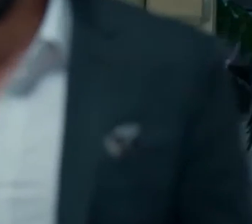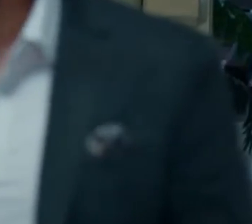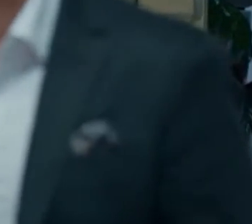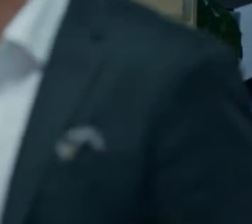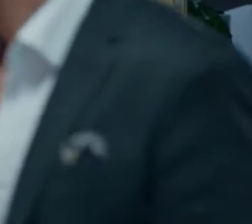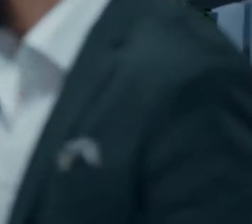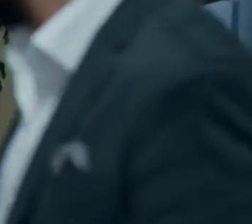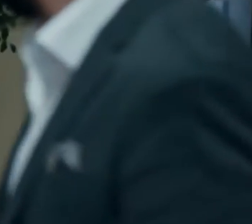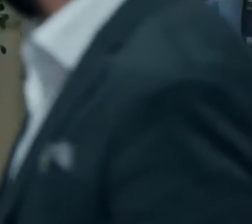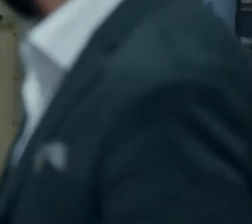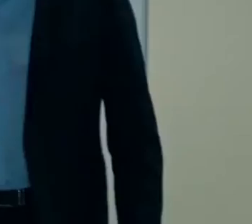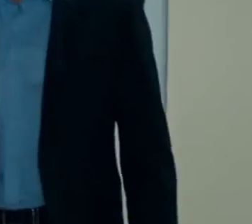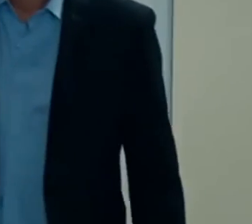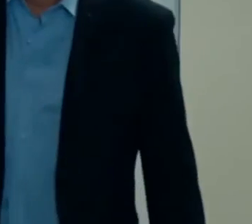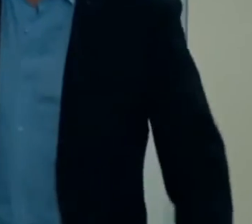Hüsnü geliyor.